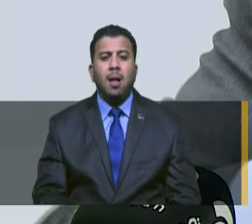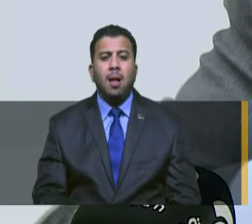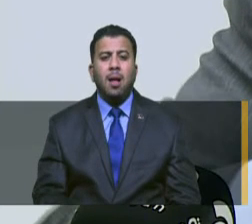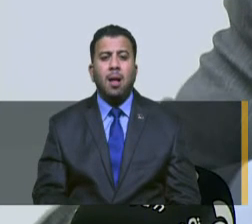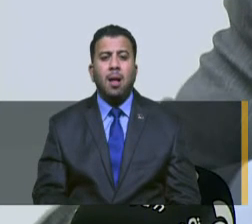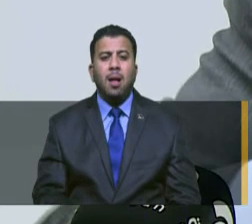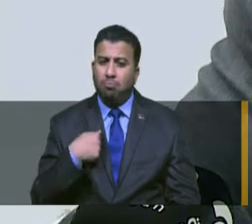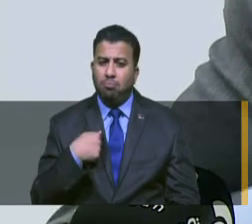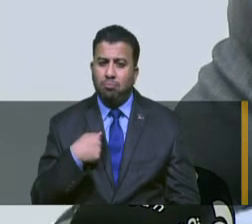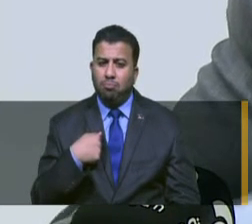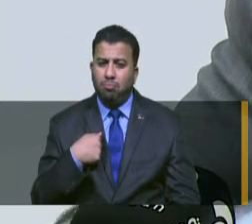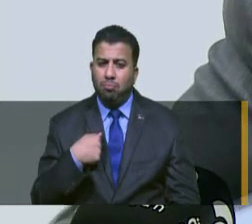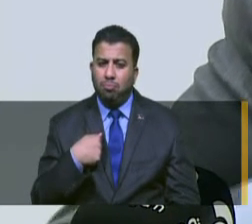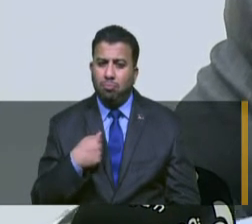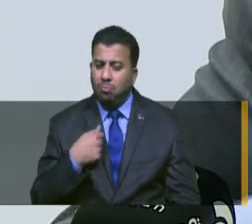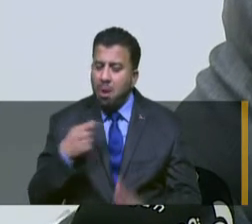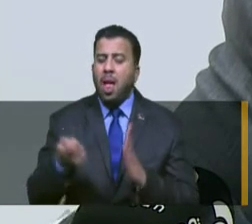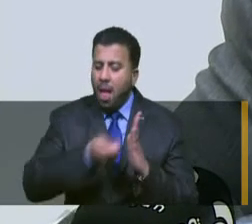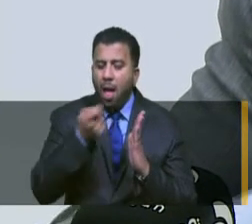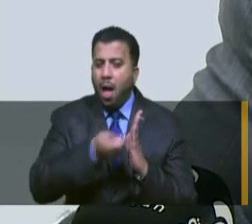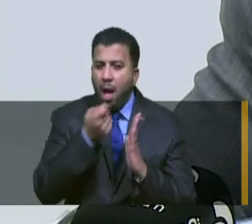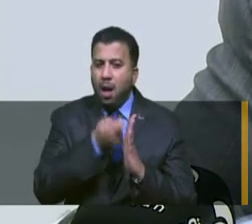يعني أكتب فيه يعني